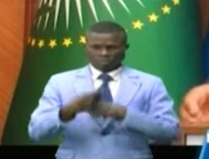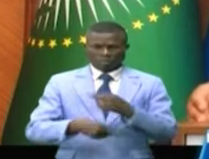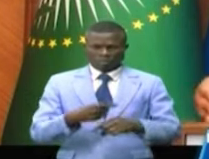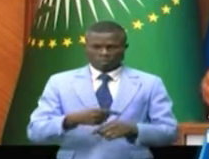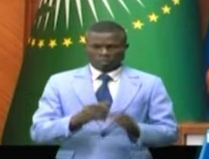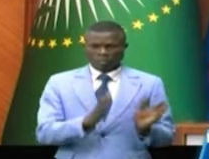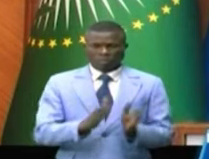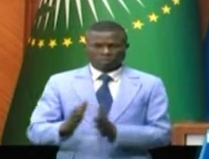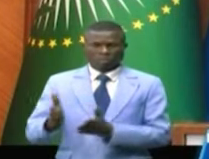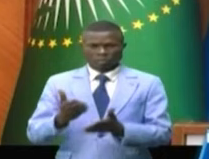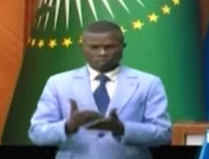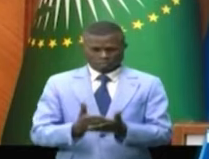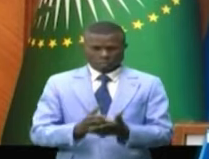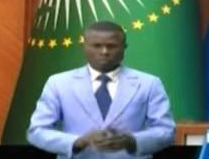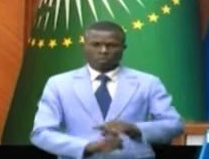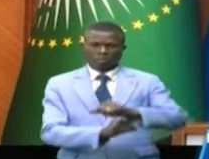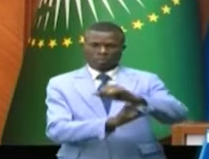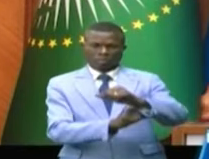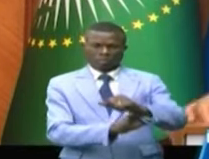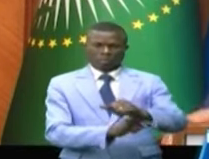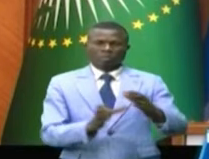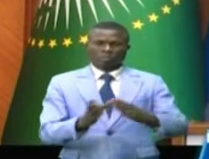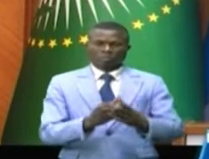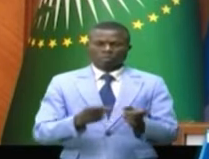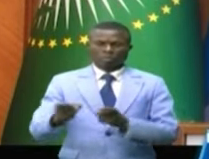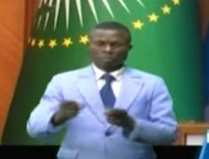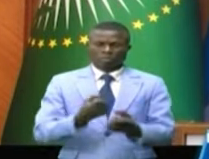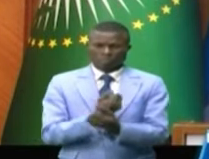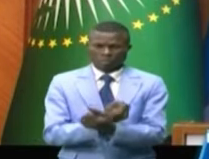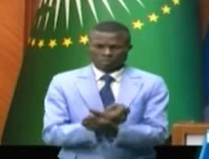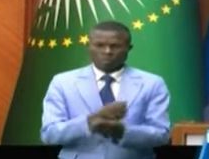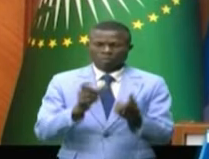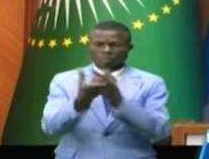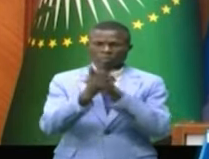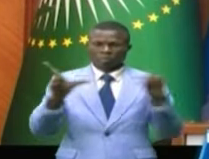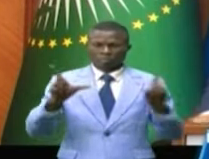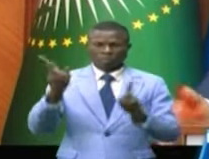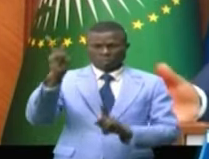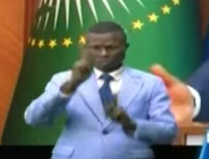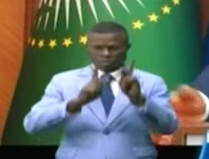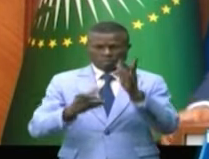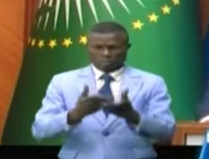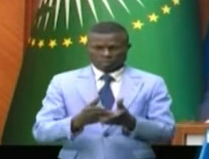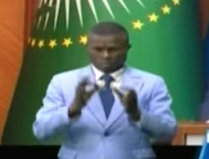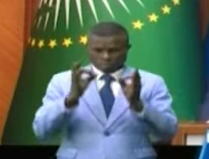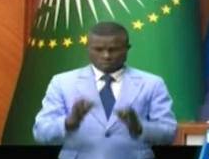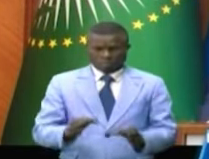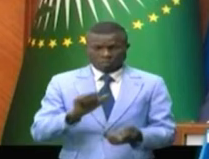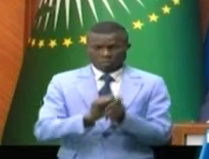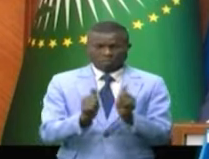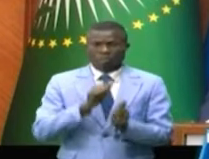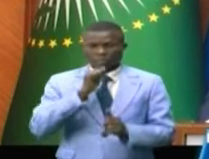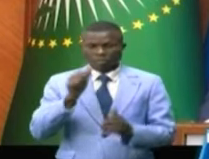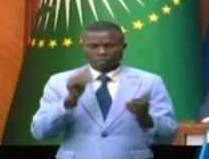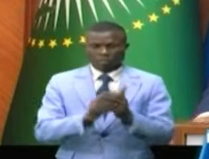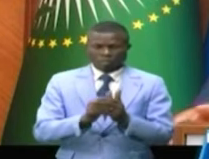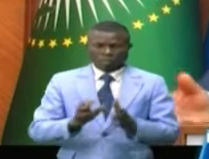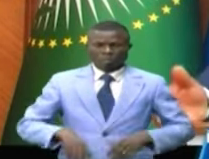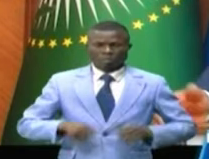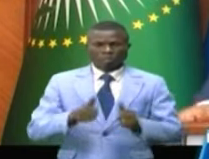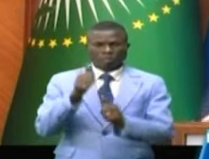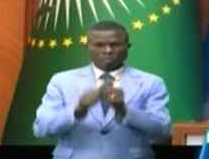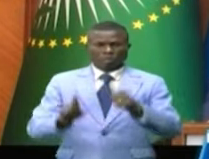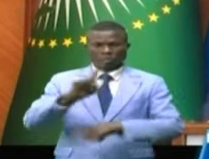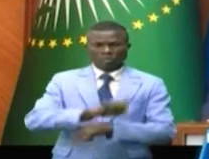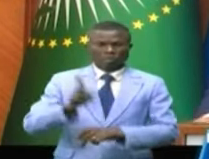ce dispositif s'accompagnerait d'un régime restrictif des libertés publiques, non sans incidence sur le mode de vie habituel de